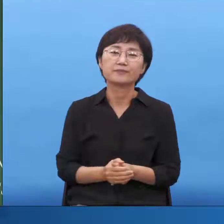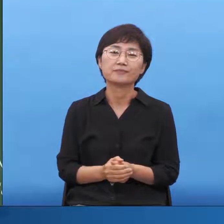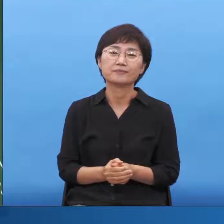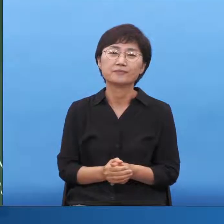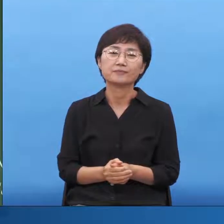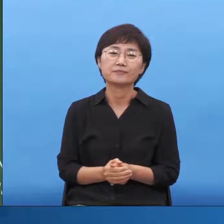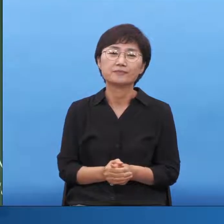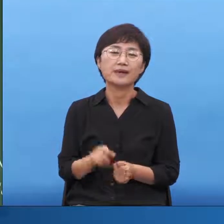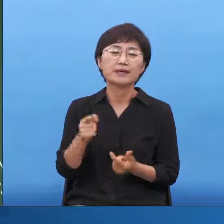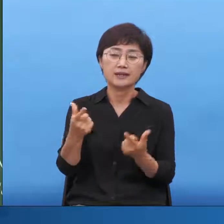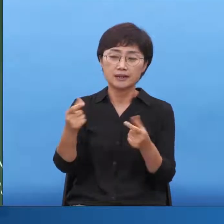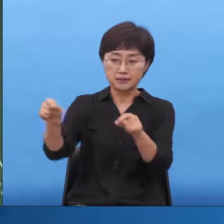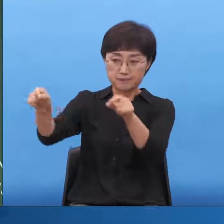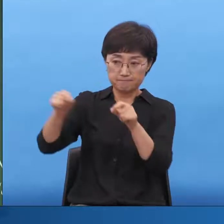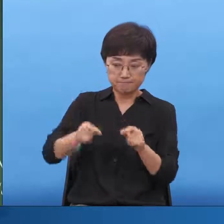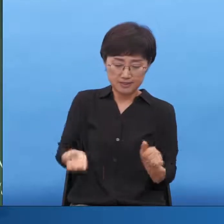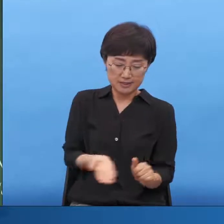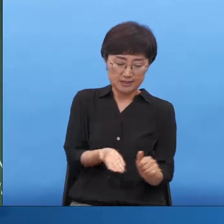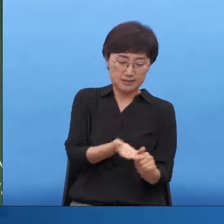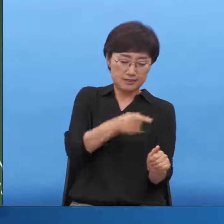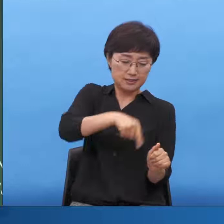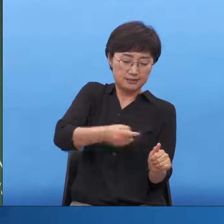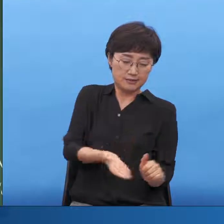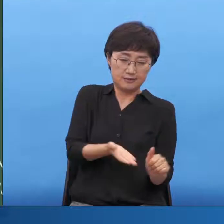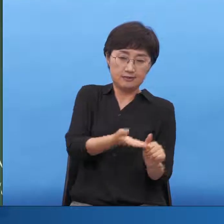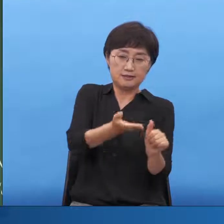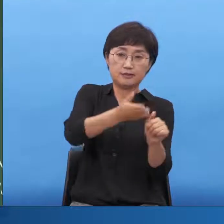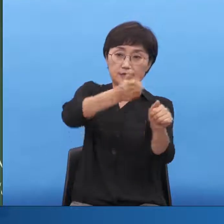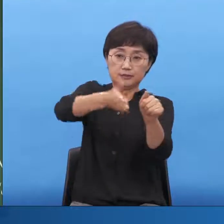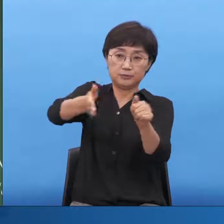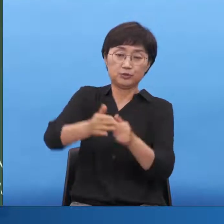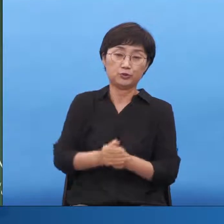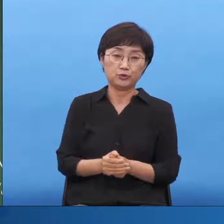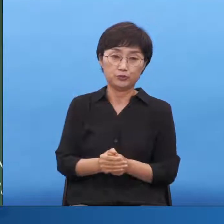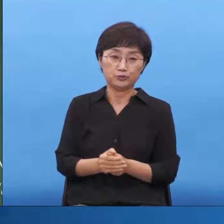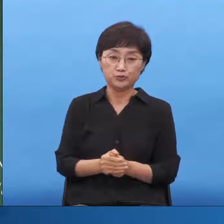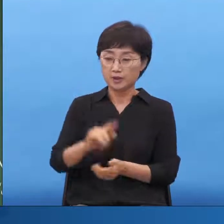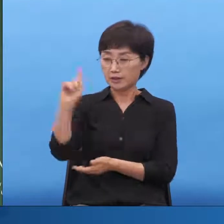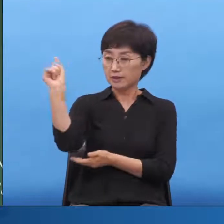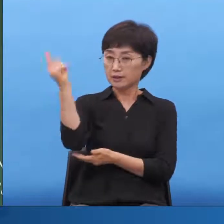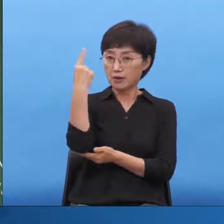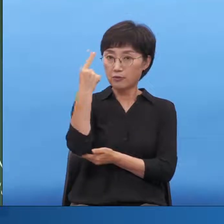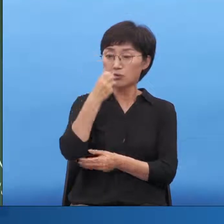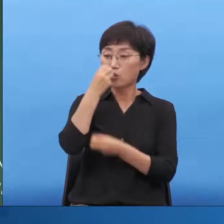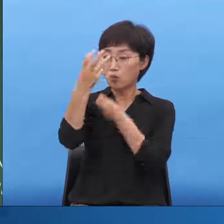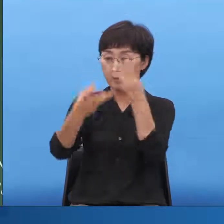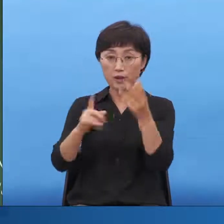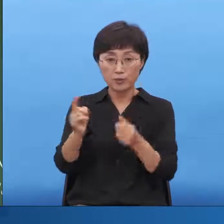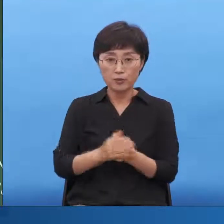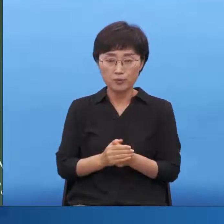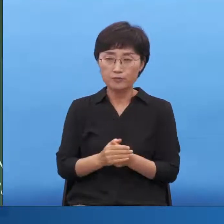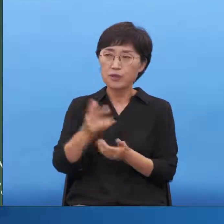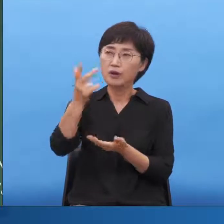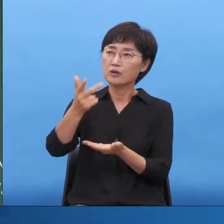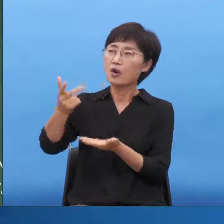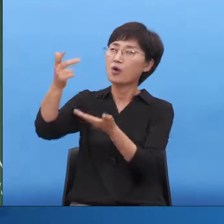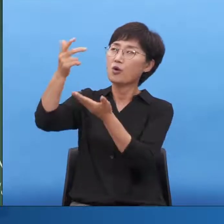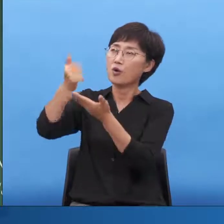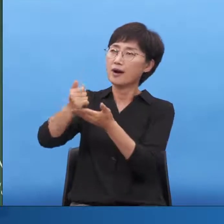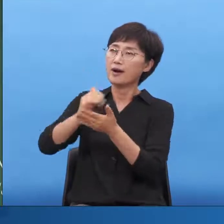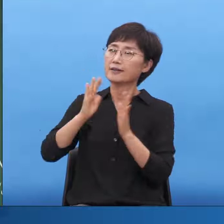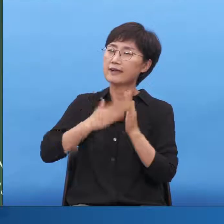大卫遇到的所有痛苦都成了机遇。 이렇게 키워야 됩니다. 应该这样培养。 그래서 다윗이 고백한 대로 여호와가 나의 목자시기